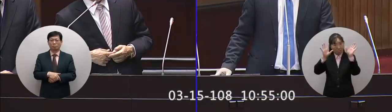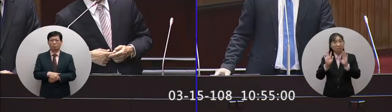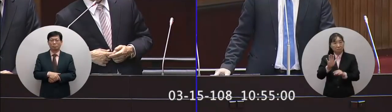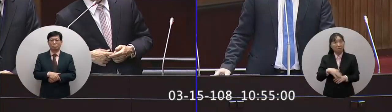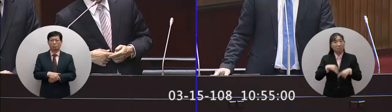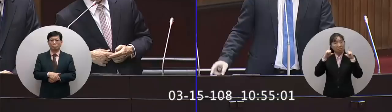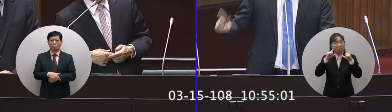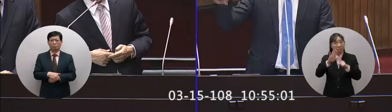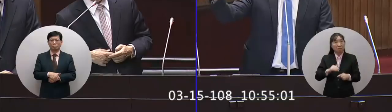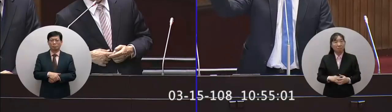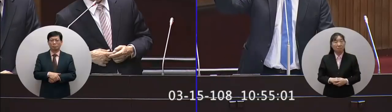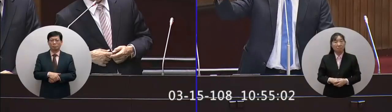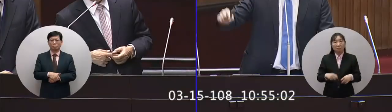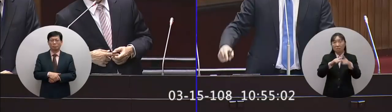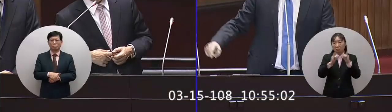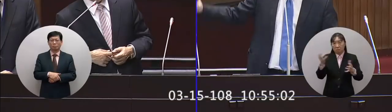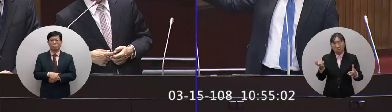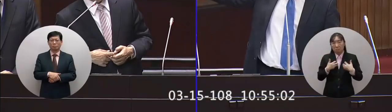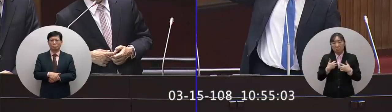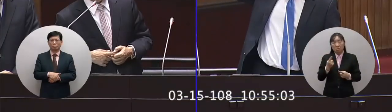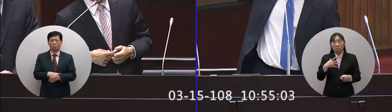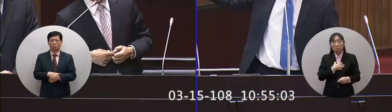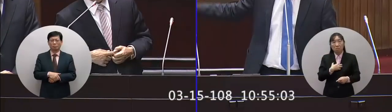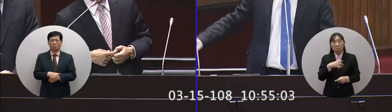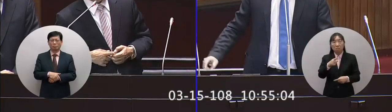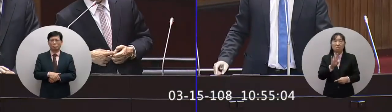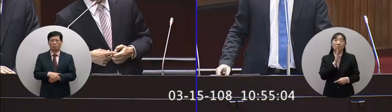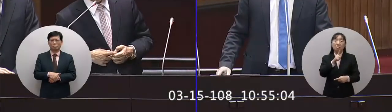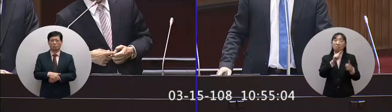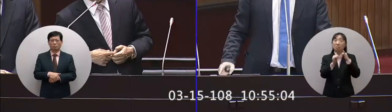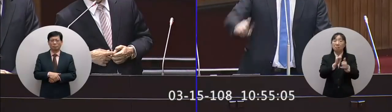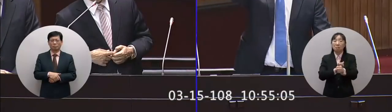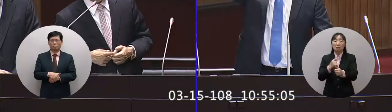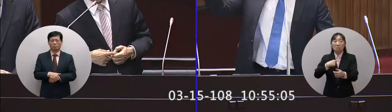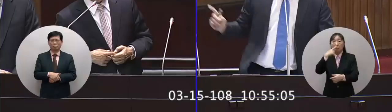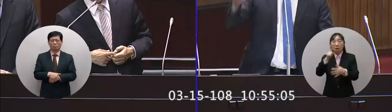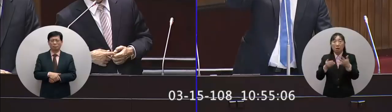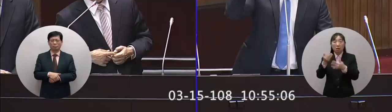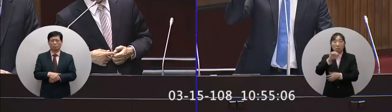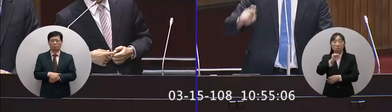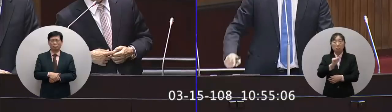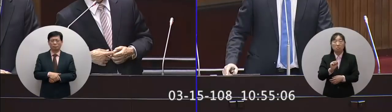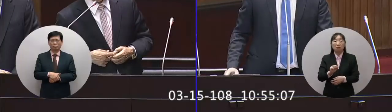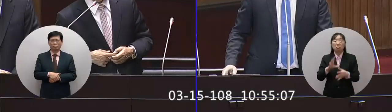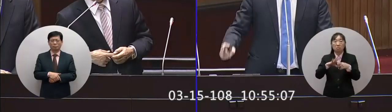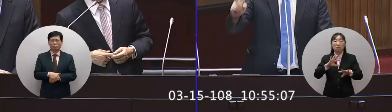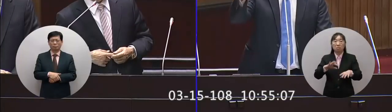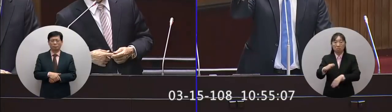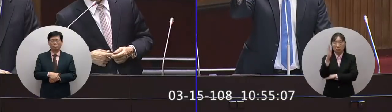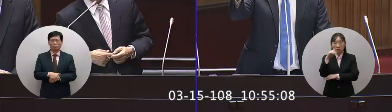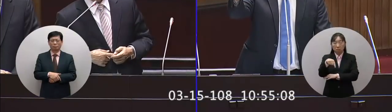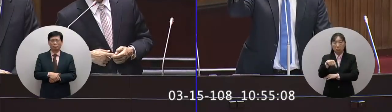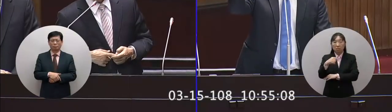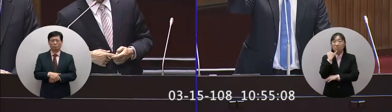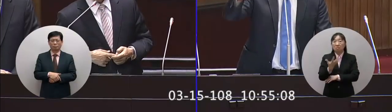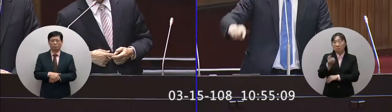了，人民很愤怒，人民没有权利提上诉，在整个国家体制里面，唯一有